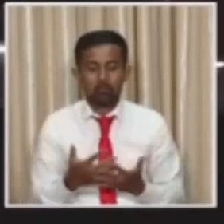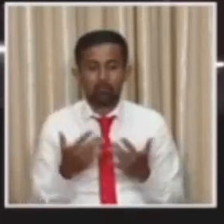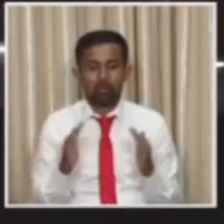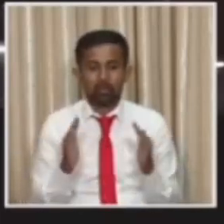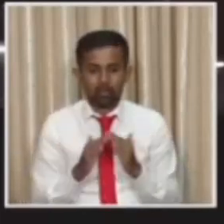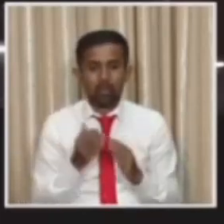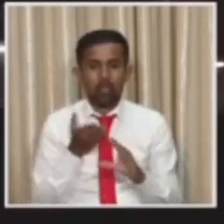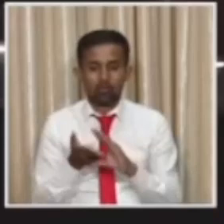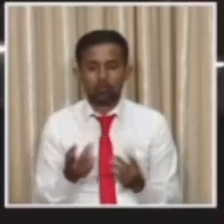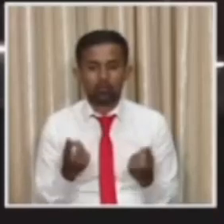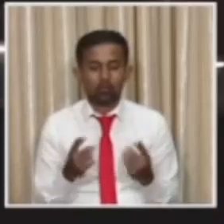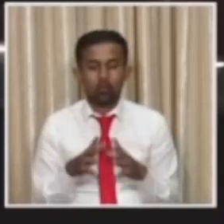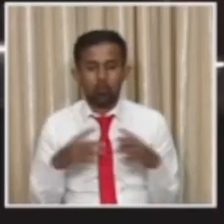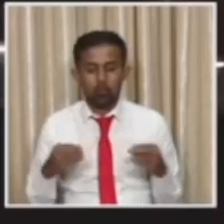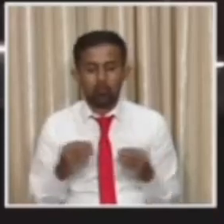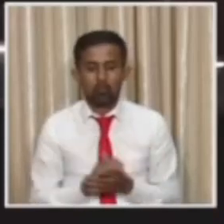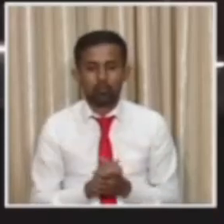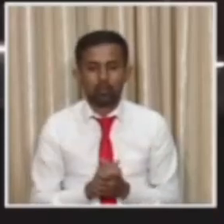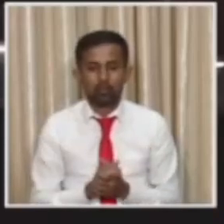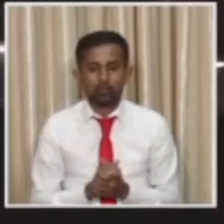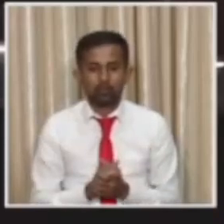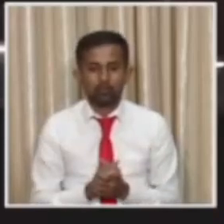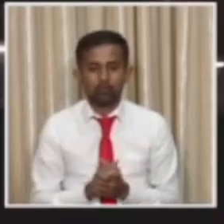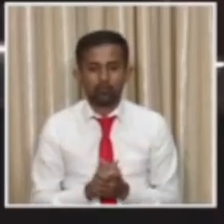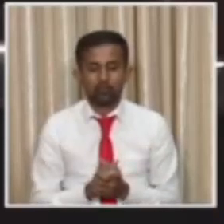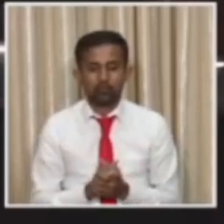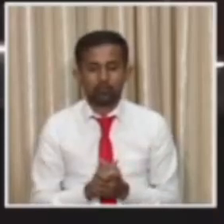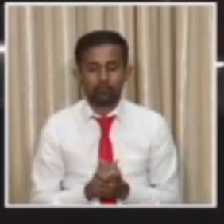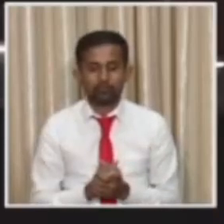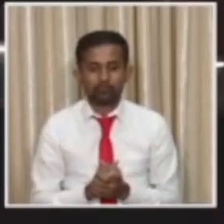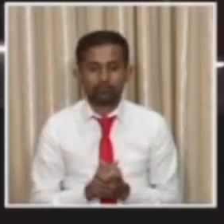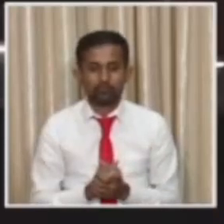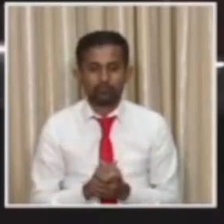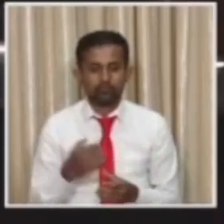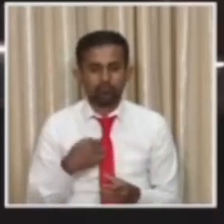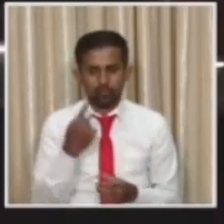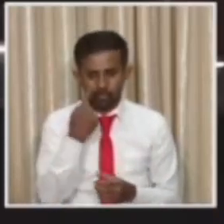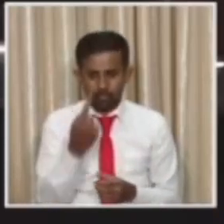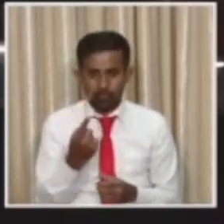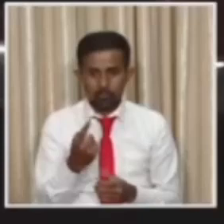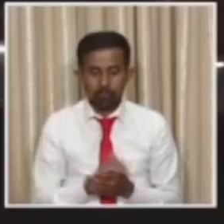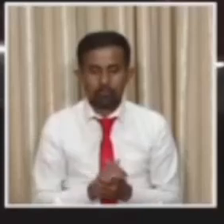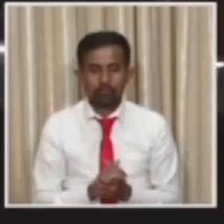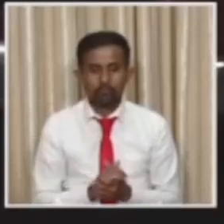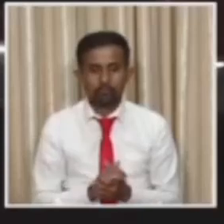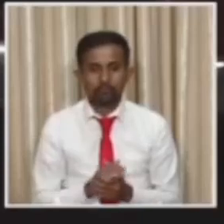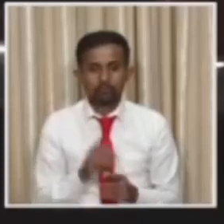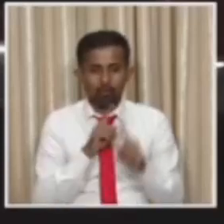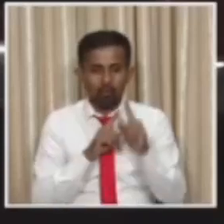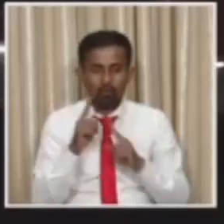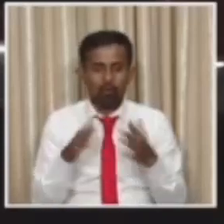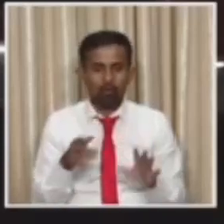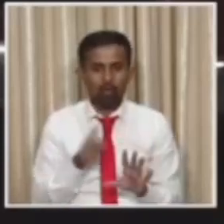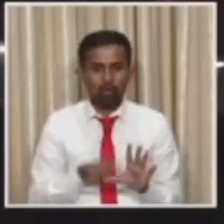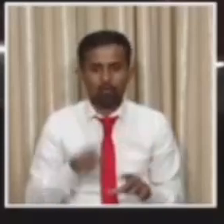ගෘහයට ගෙදරකට අවශ්‍ය දේවල්. ඉතින් ඒව දැන් නවත්තලා කරන්න යන්නේ. විශේෂයෙන්ම මම දකින්නේ මම එදා යෝජනාවකුත් කරා අපි කතා කරා මීට